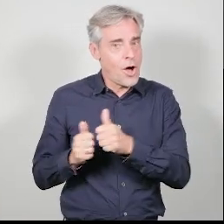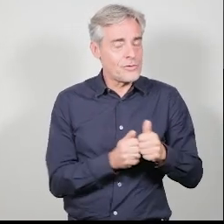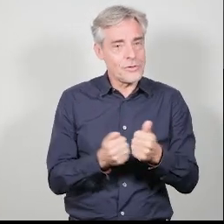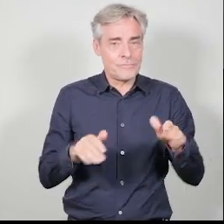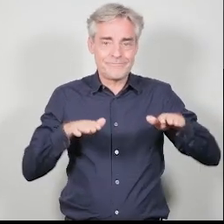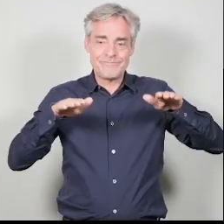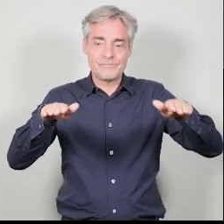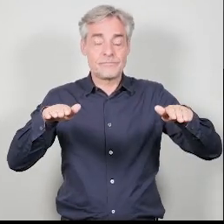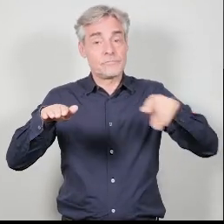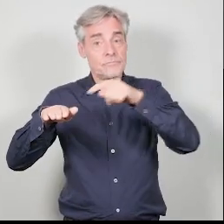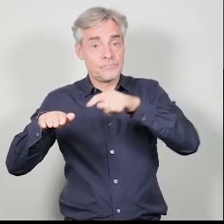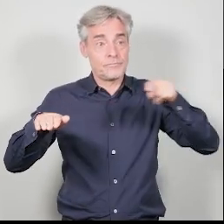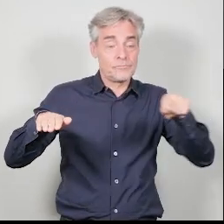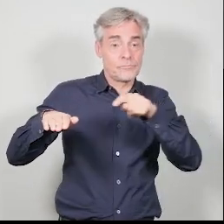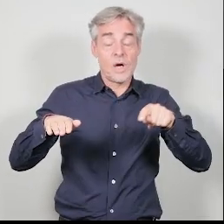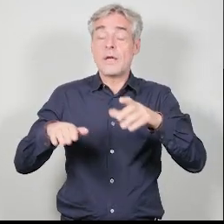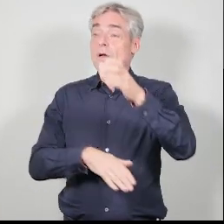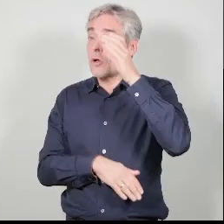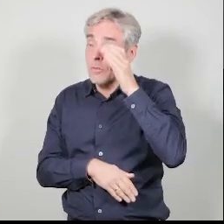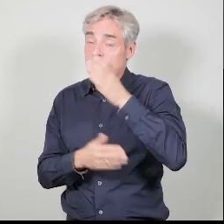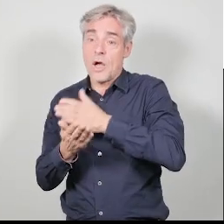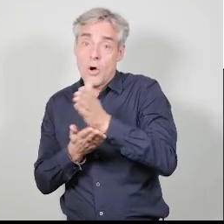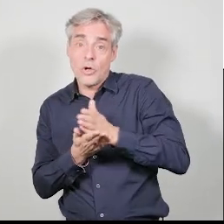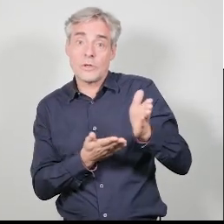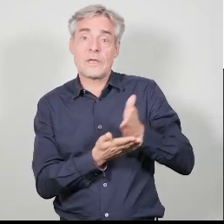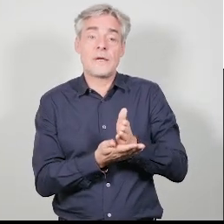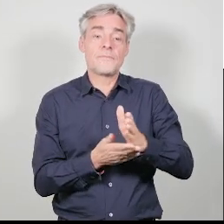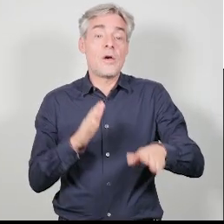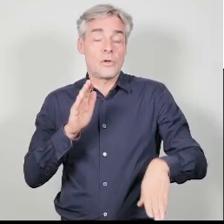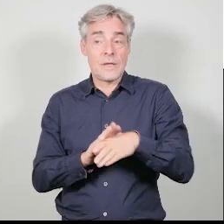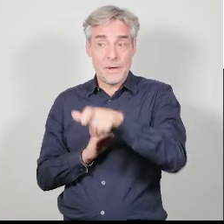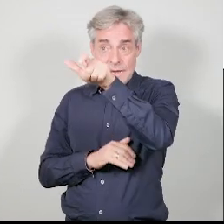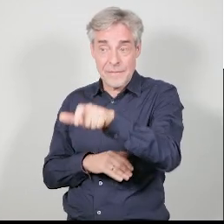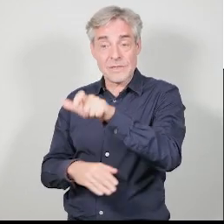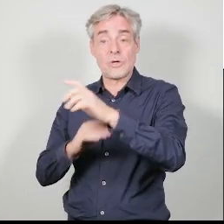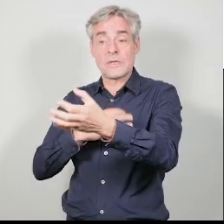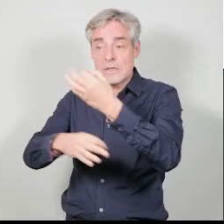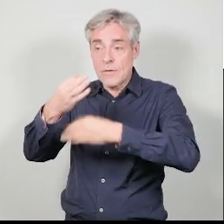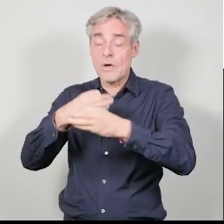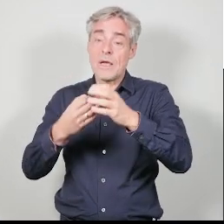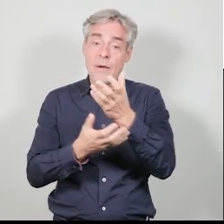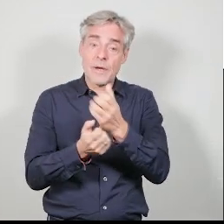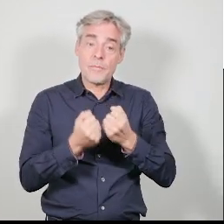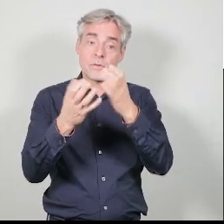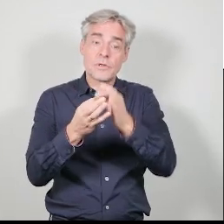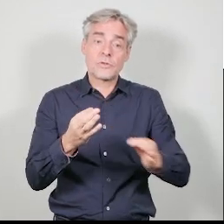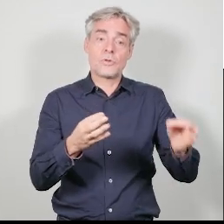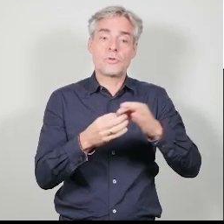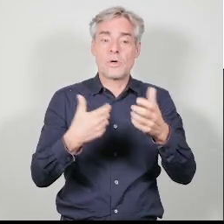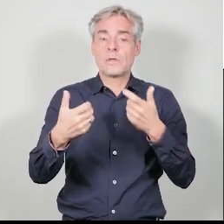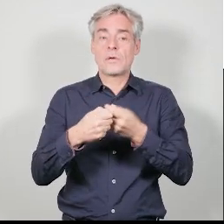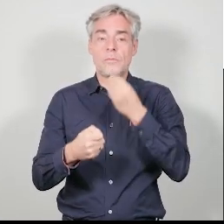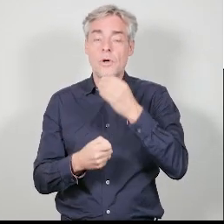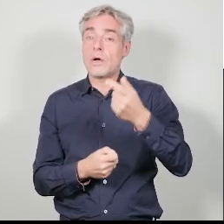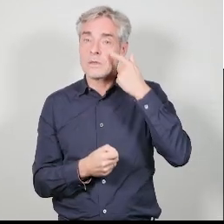cette capacité à écouter, à orienter, en partant de la parole des personnes, pour construire ensuite nos solutions? Je pense que c'est le premier axe important,